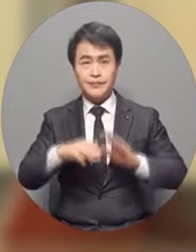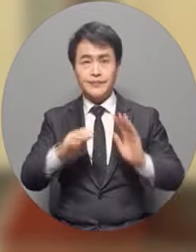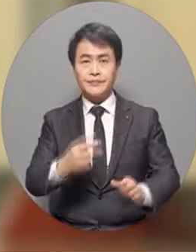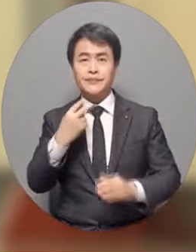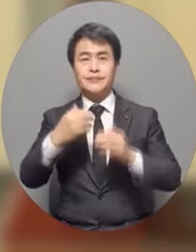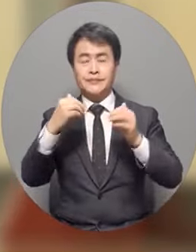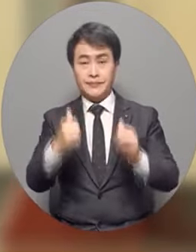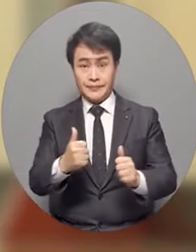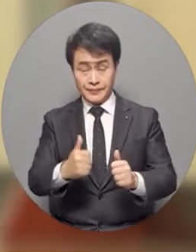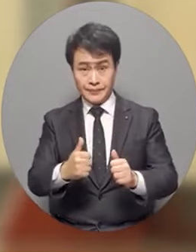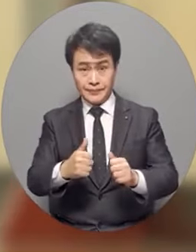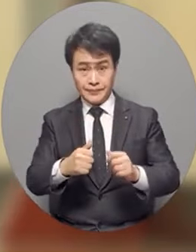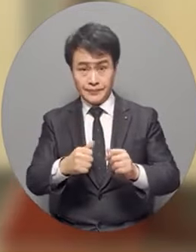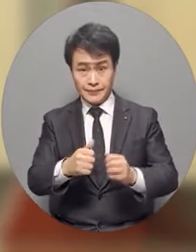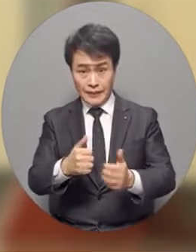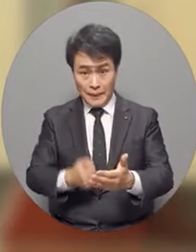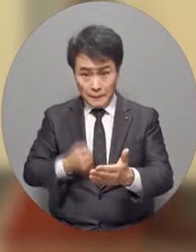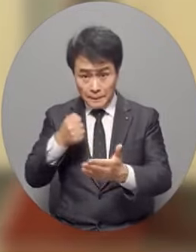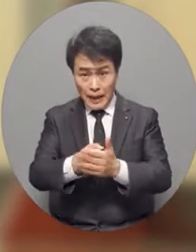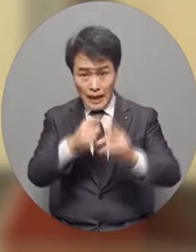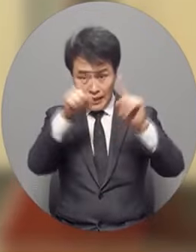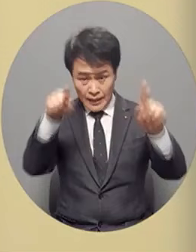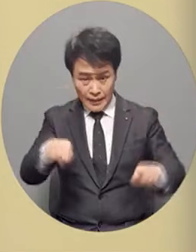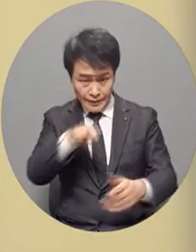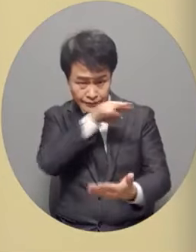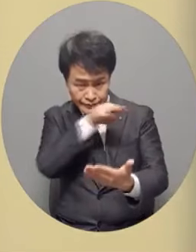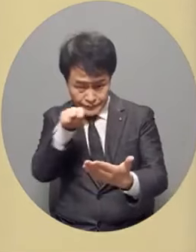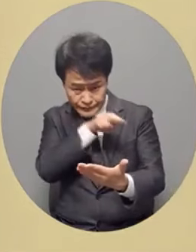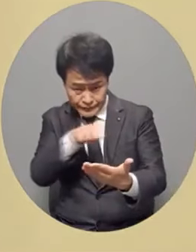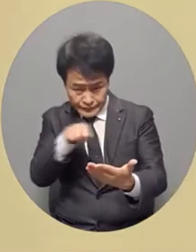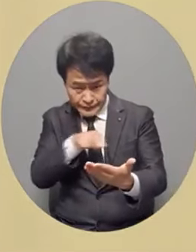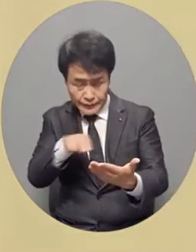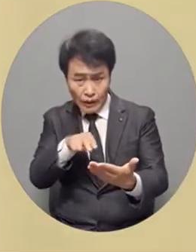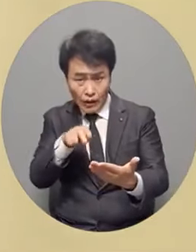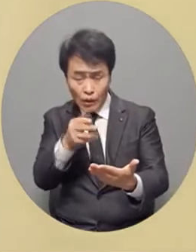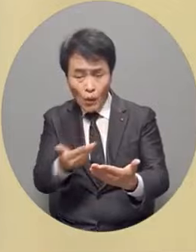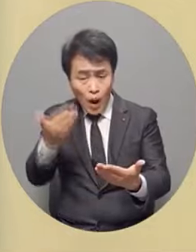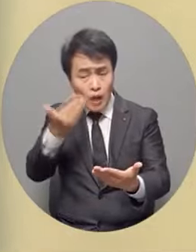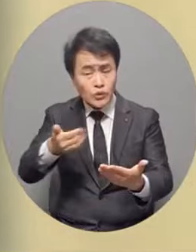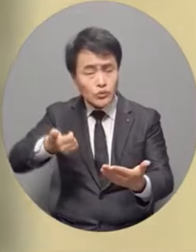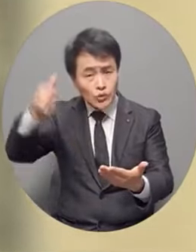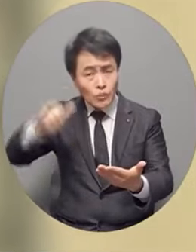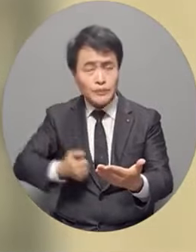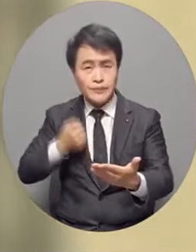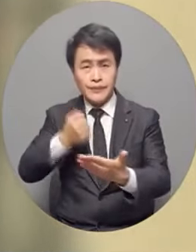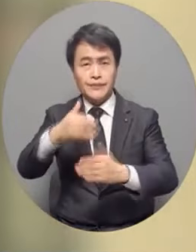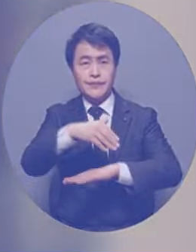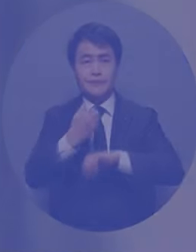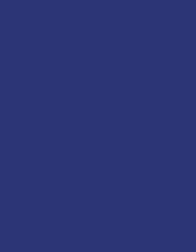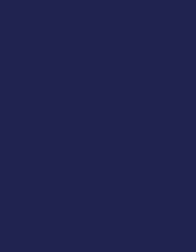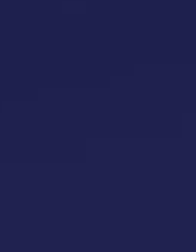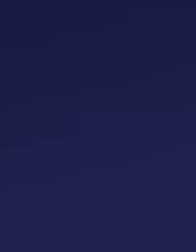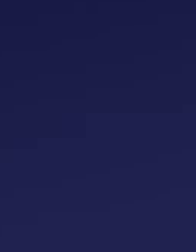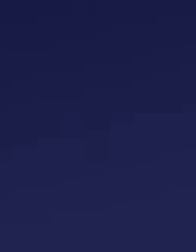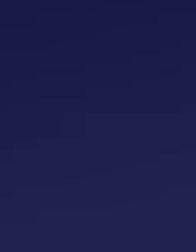검찰은 판결문을 면밀히 검토한 뒤 항소 여부를 결정할 방침입니다. MBC 뉴스 김윤아입니다.